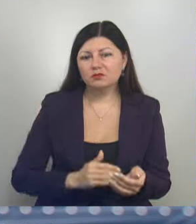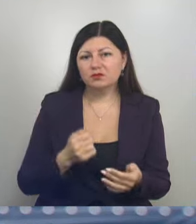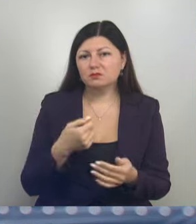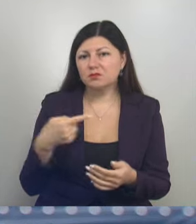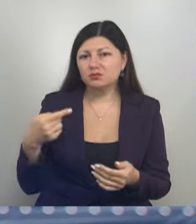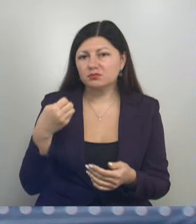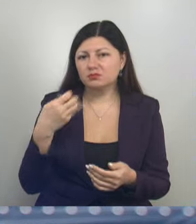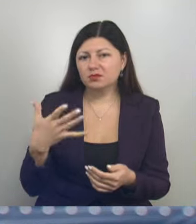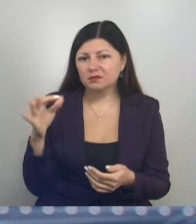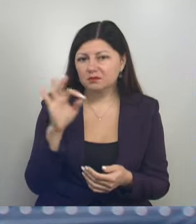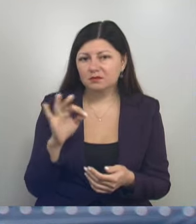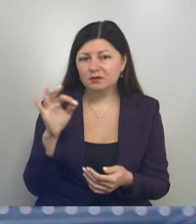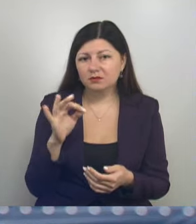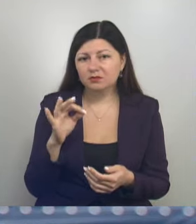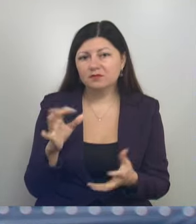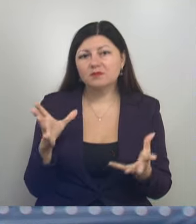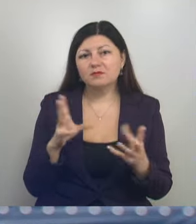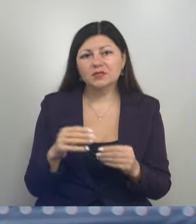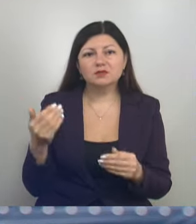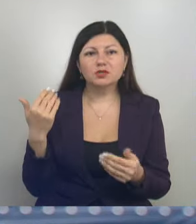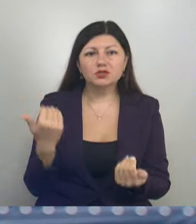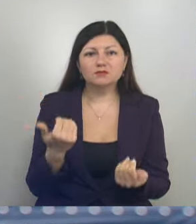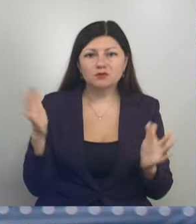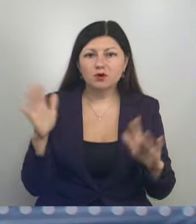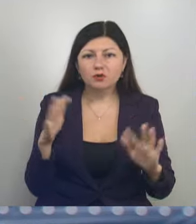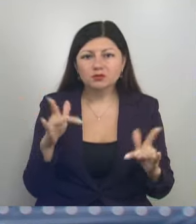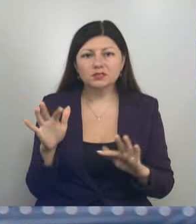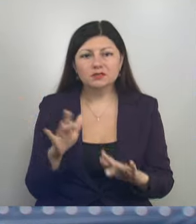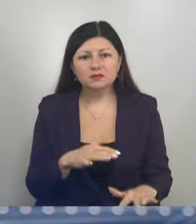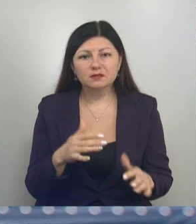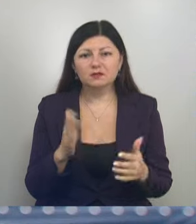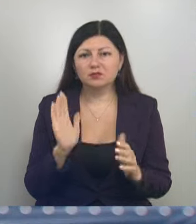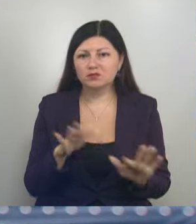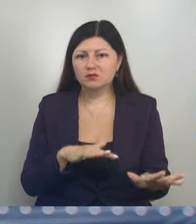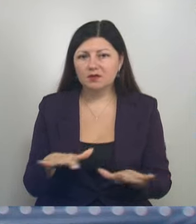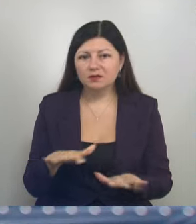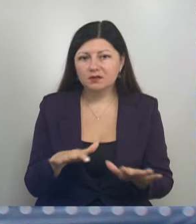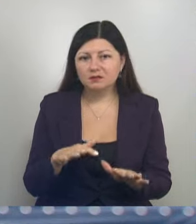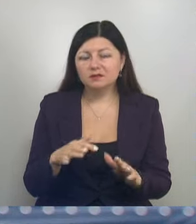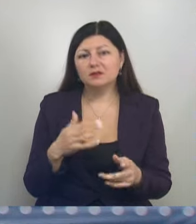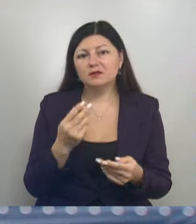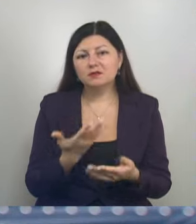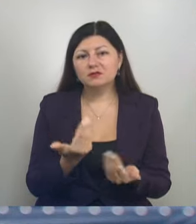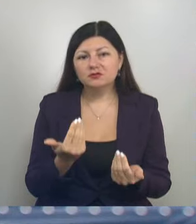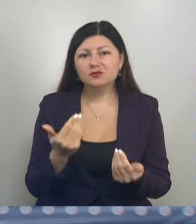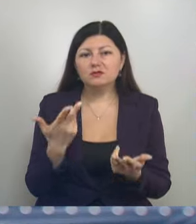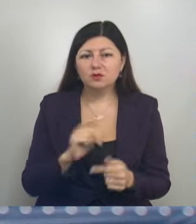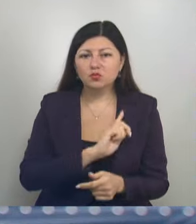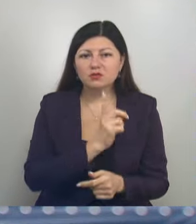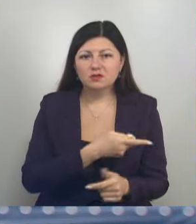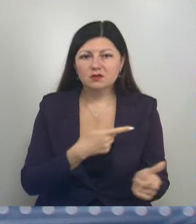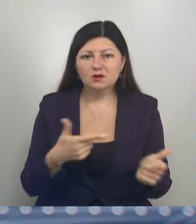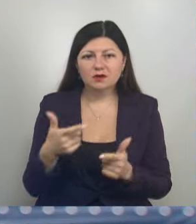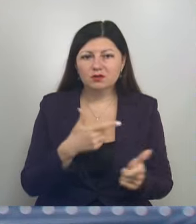минус 15 градусов. Вместе с прошедшим сегодня дождем и снегом возможно гололедица. К устранению последствий непогоды усиленно